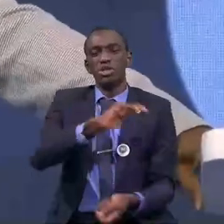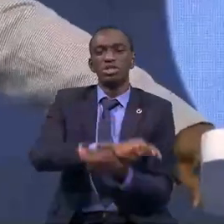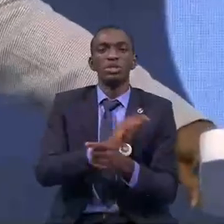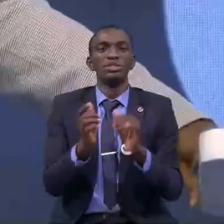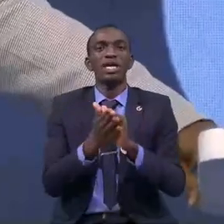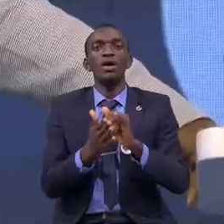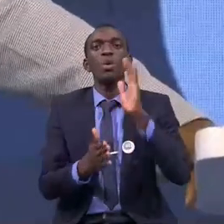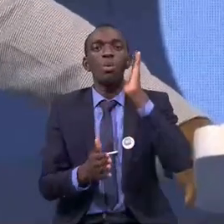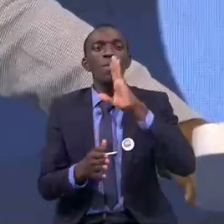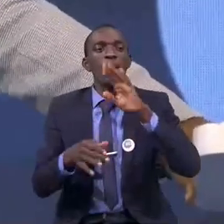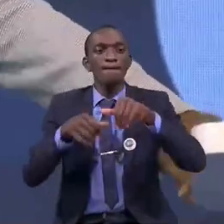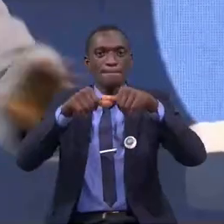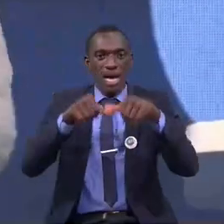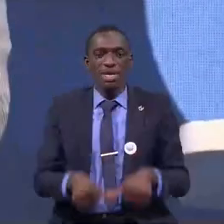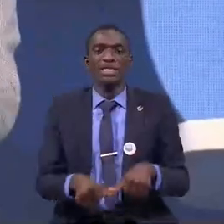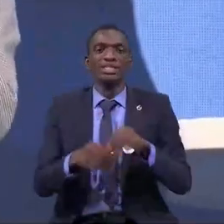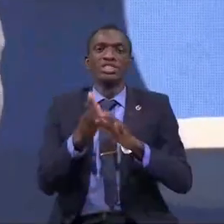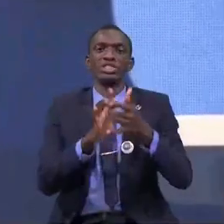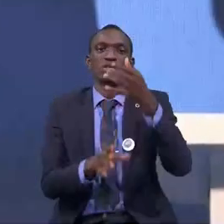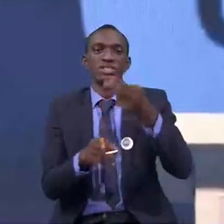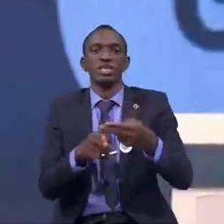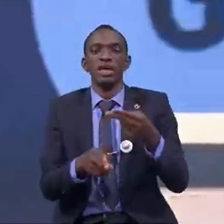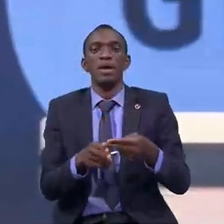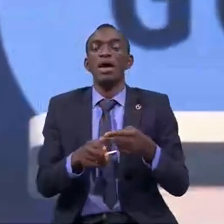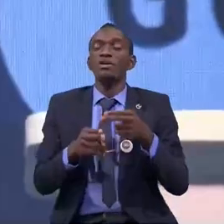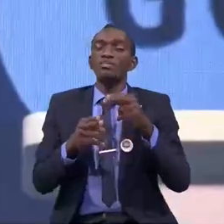Le type de transformation qui sera permanente.